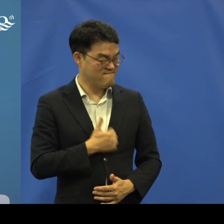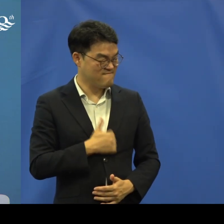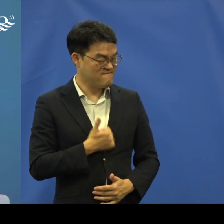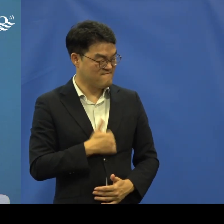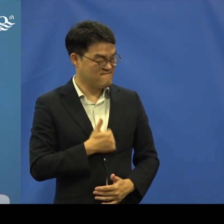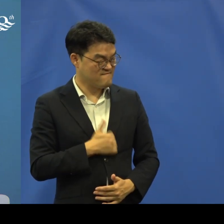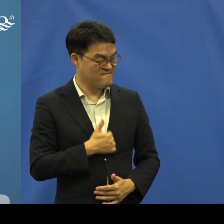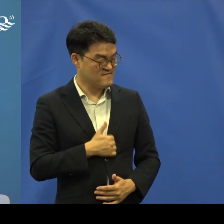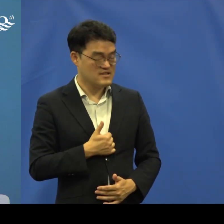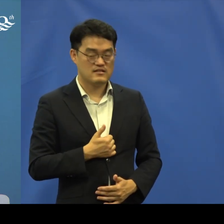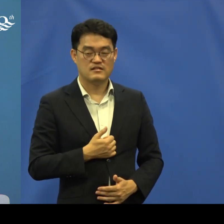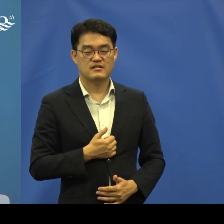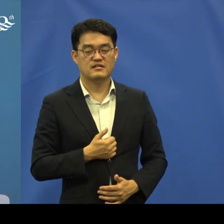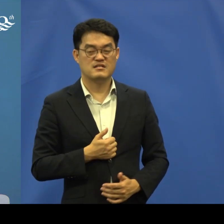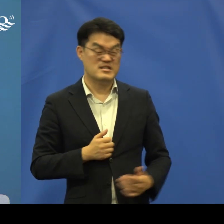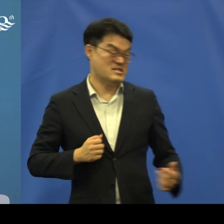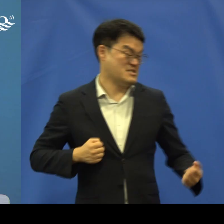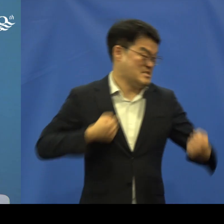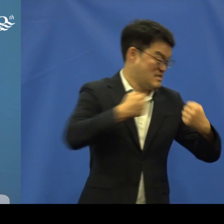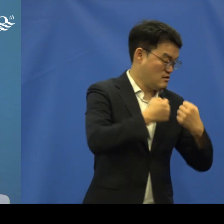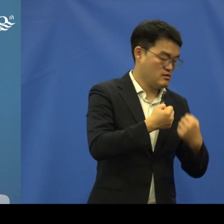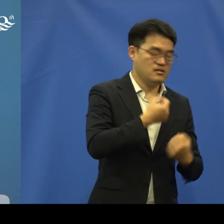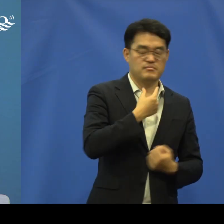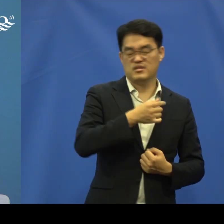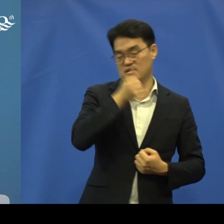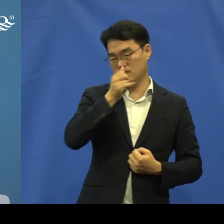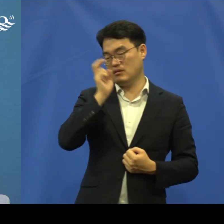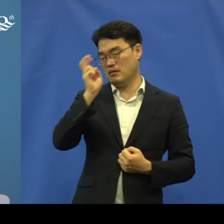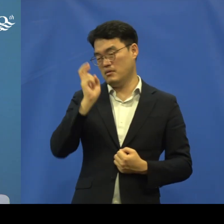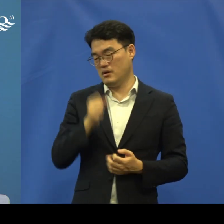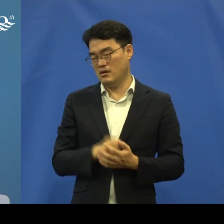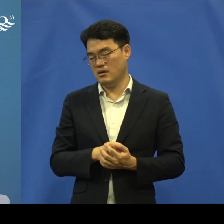특별히 도덕적으로 깨끗하게 살아온 사람들은 견디기 힘든 거예요.